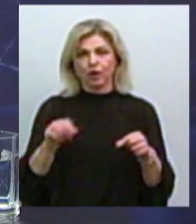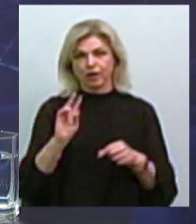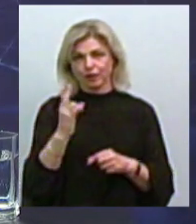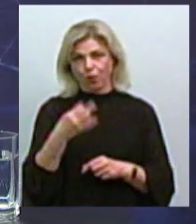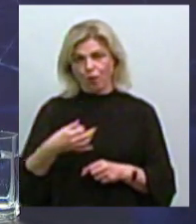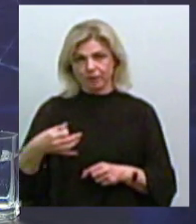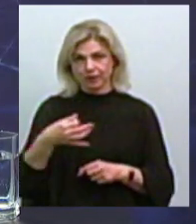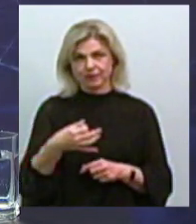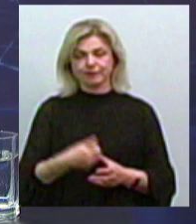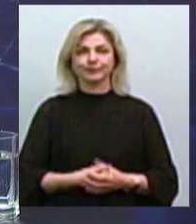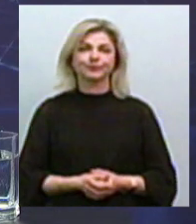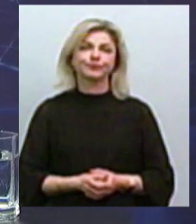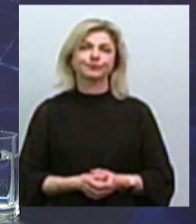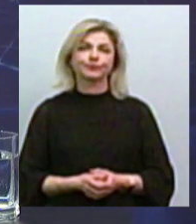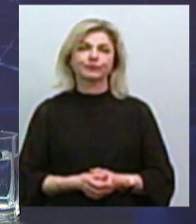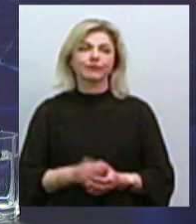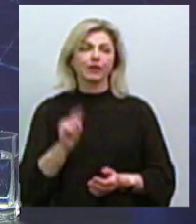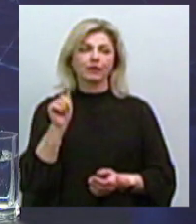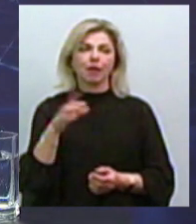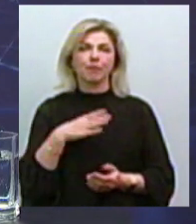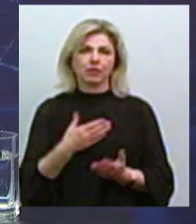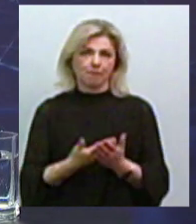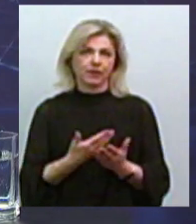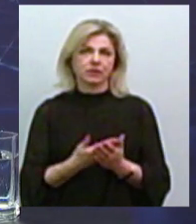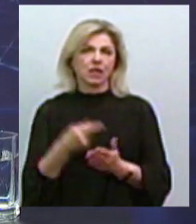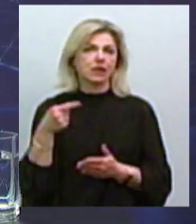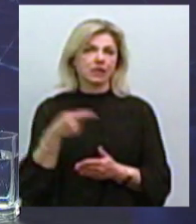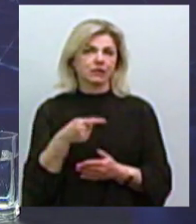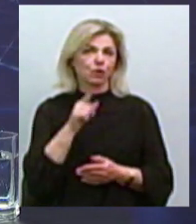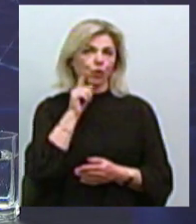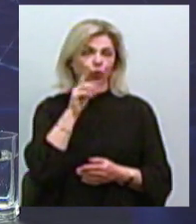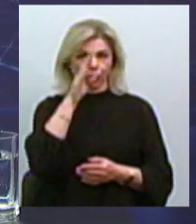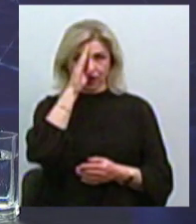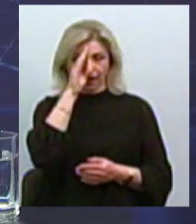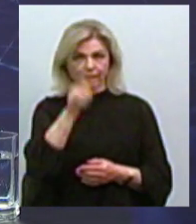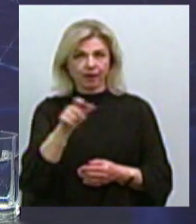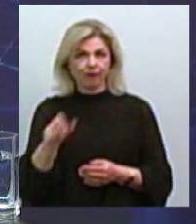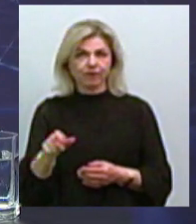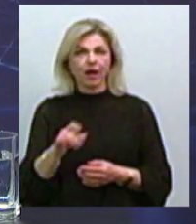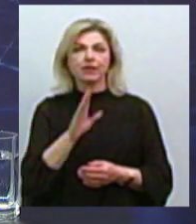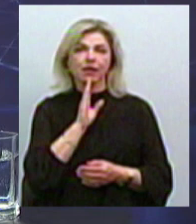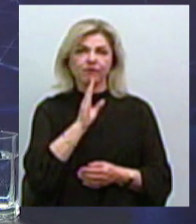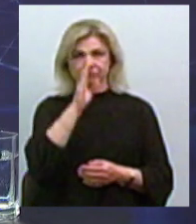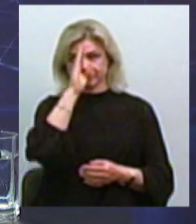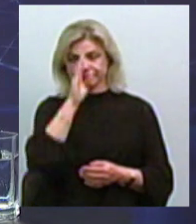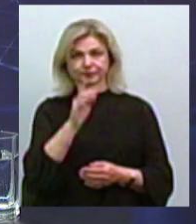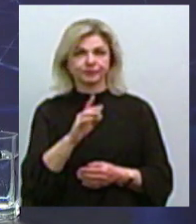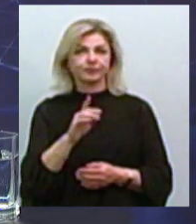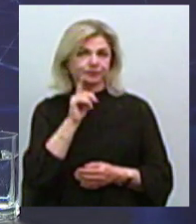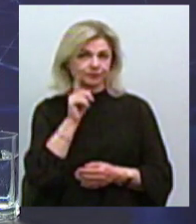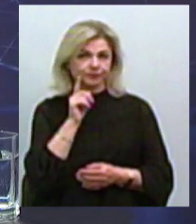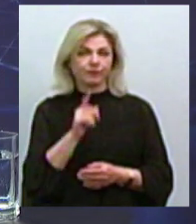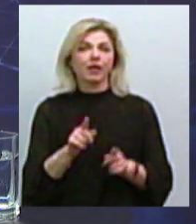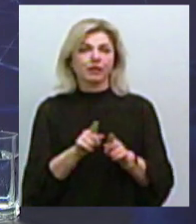Миколаївської області. Тобто там було близько тисячі юнаків, та дівчат. Також до цього